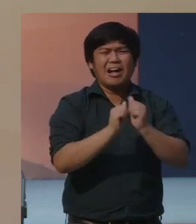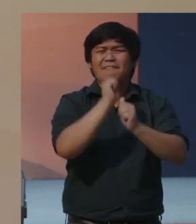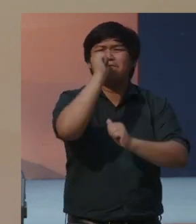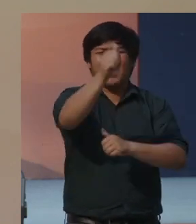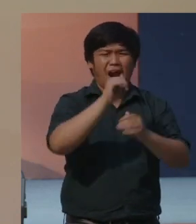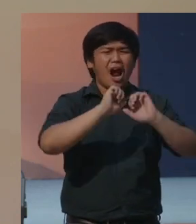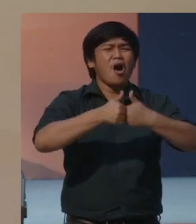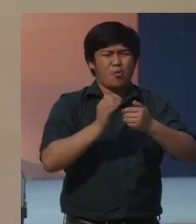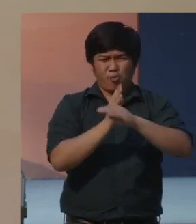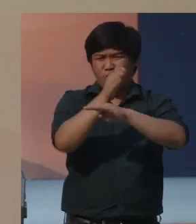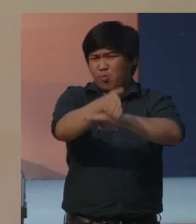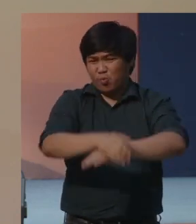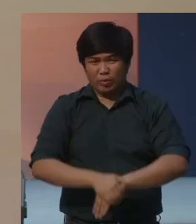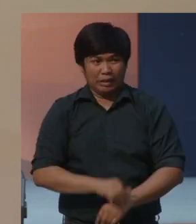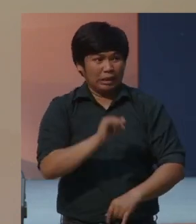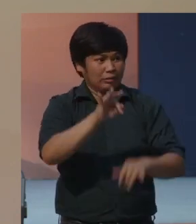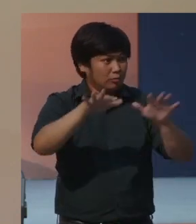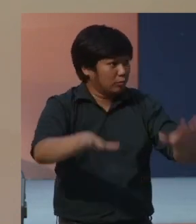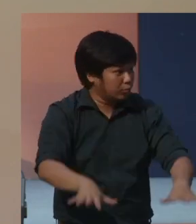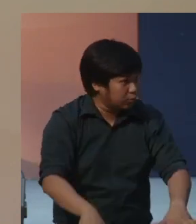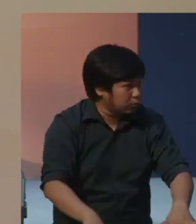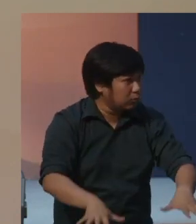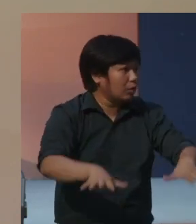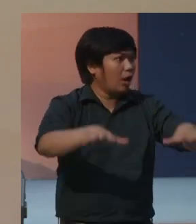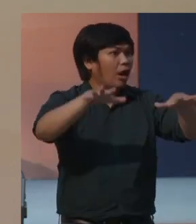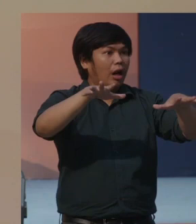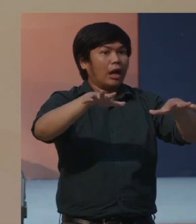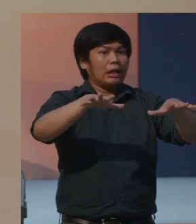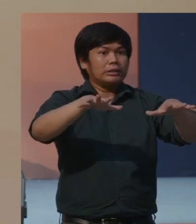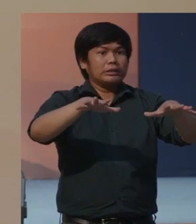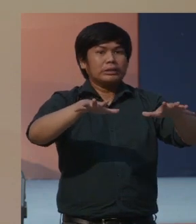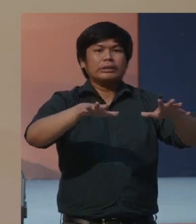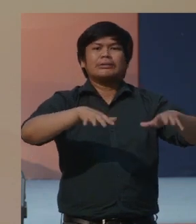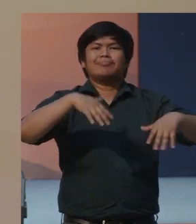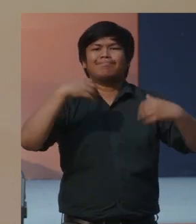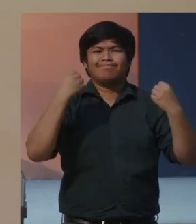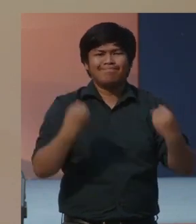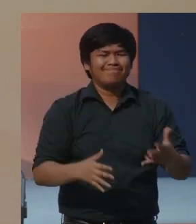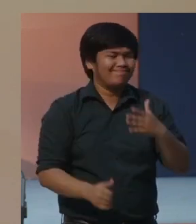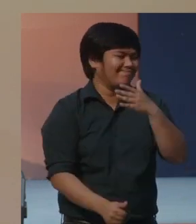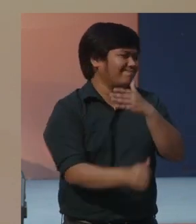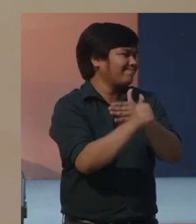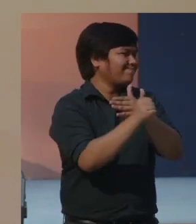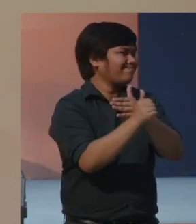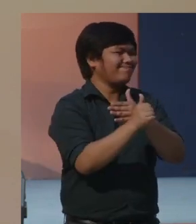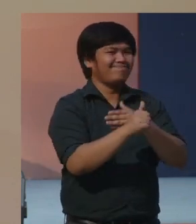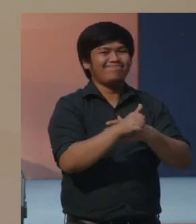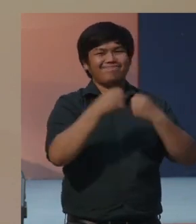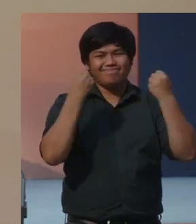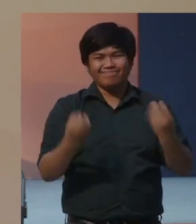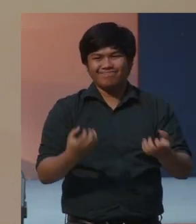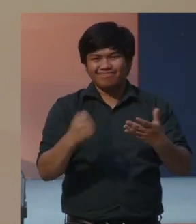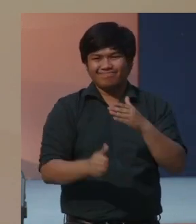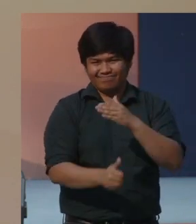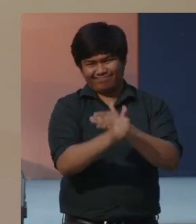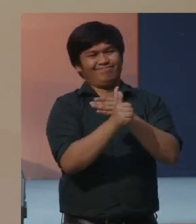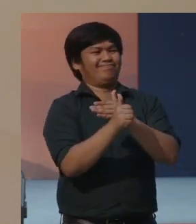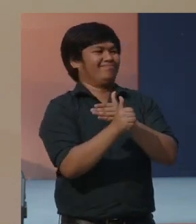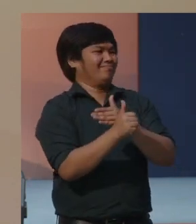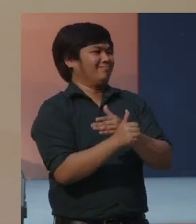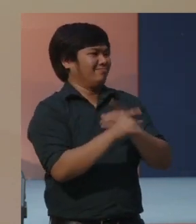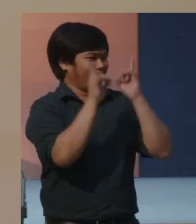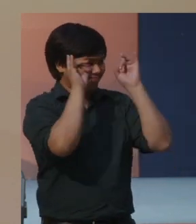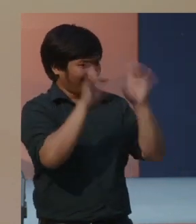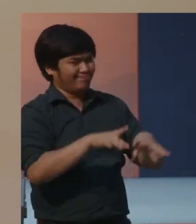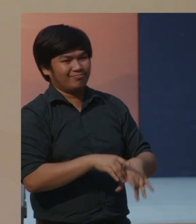west." Pag umaapaw daw po yon, talaga nagkakalat ng lagim sa surrounding area. Yun po ang time ng kanilang